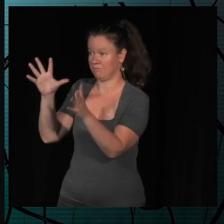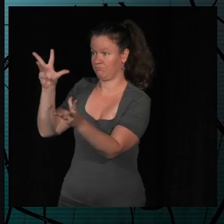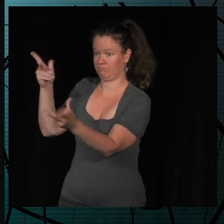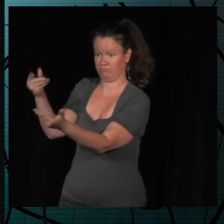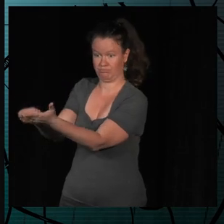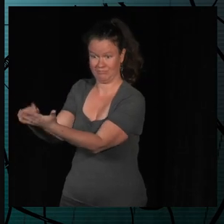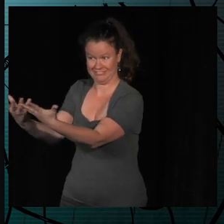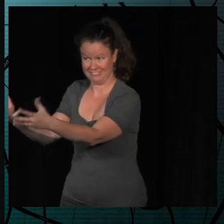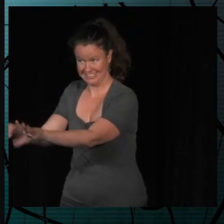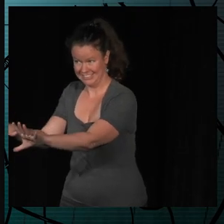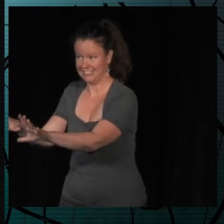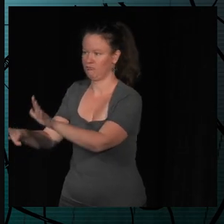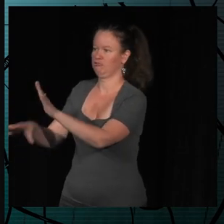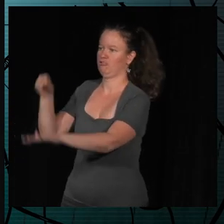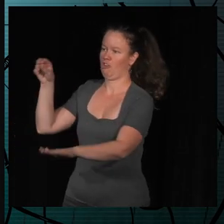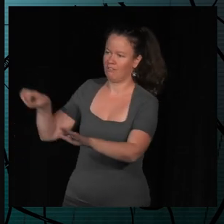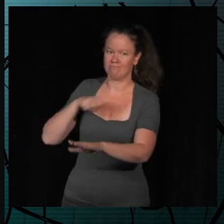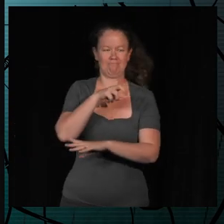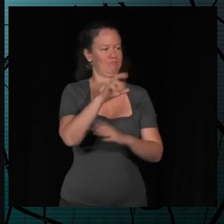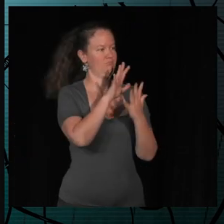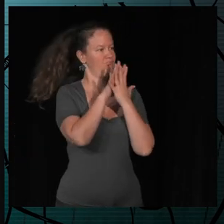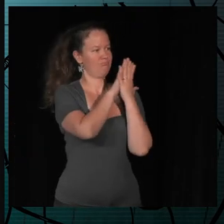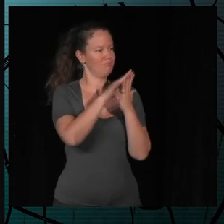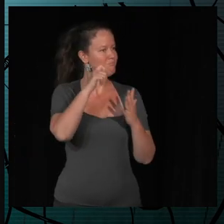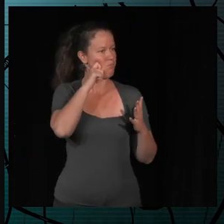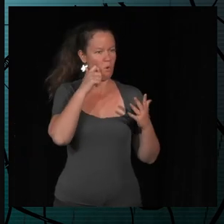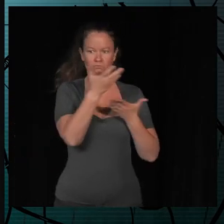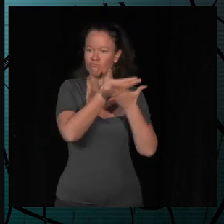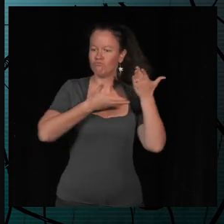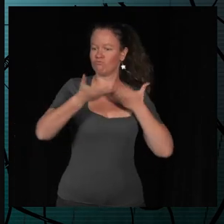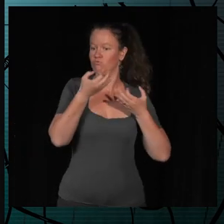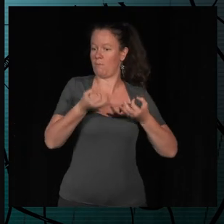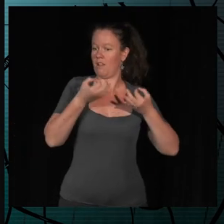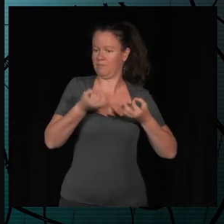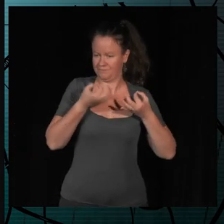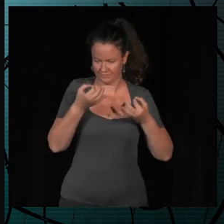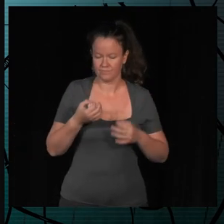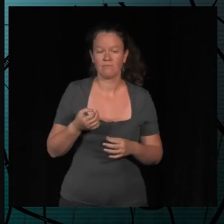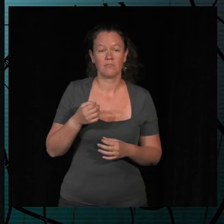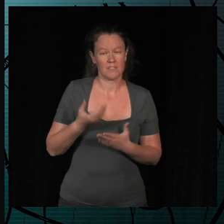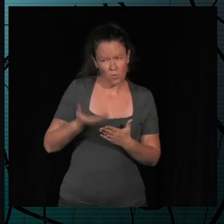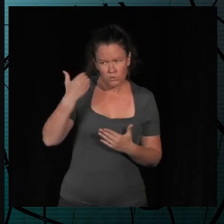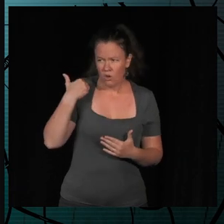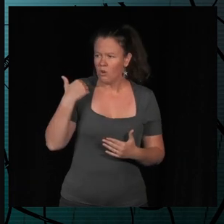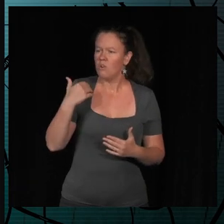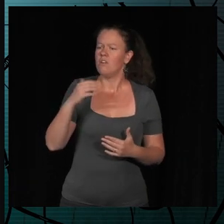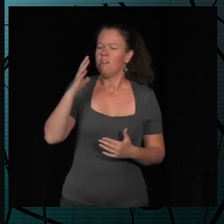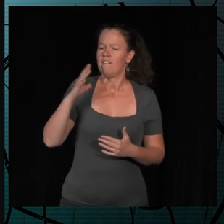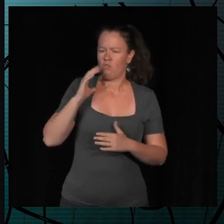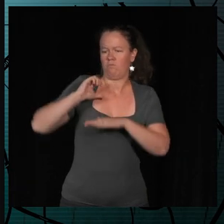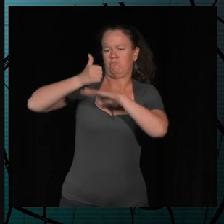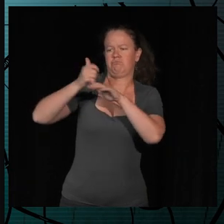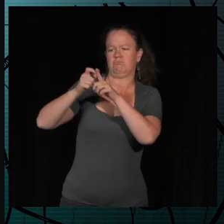bien réel alors là ça pose la question parce que ça fait bien longtemps entre autres avec à l'époque Marc valaleur qui était l'ancien chef de service de marmottant